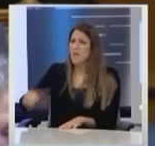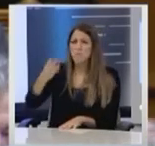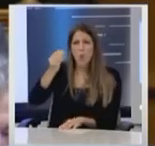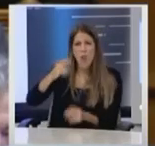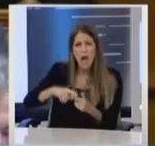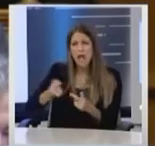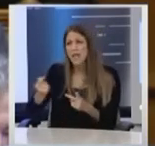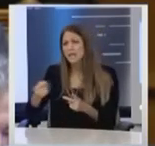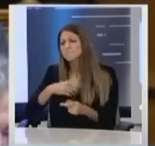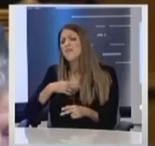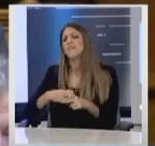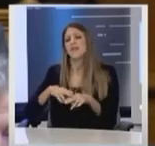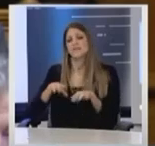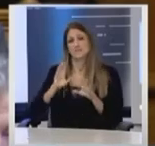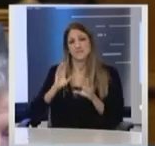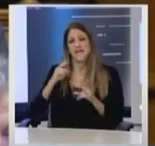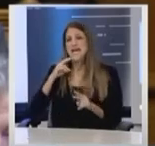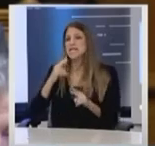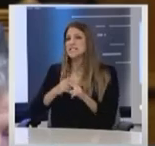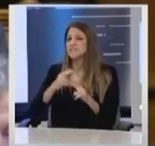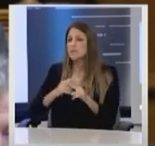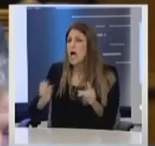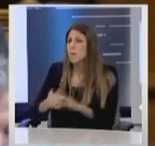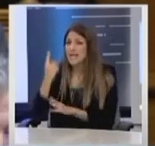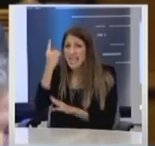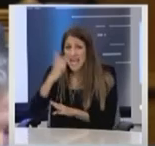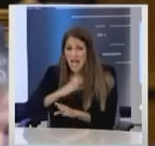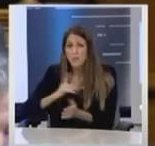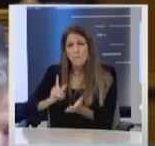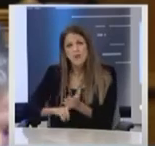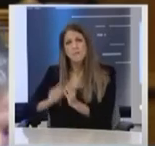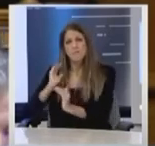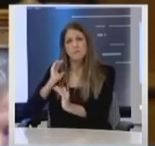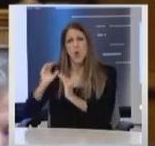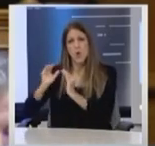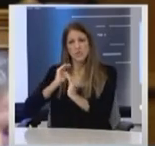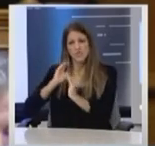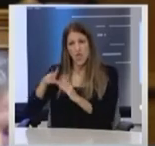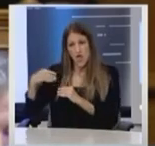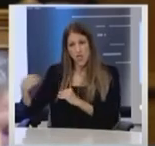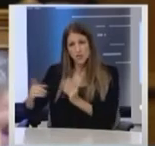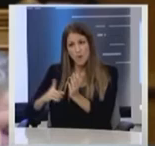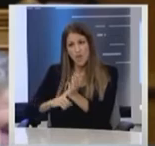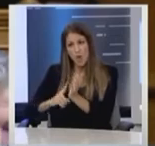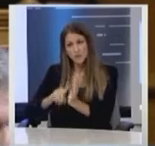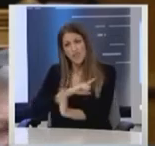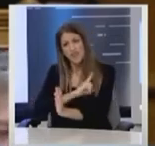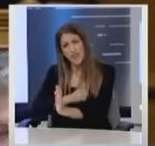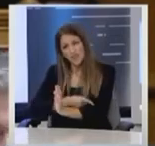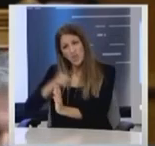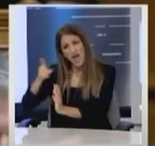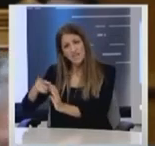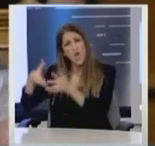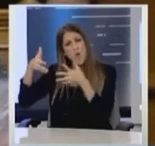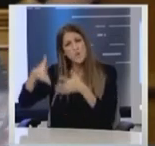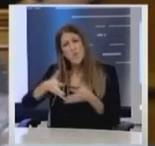αρκετοί, δεν έχει σημασία πόσοι είναι, και ένας να είναι. Αν θα τους δώσουμε την νομική δυνατότητα να σταματήσει αυτή